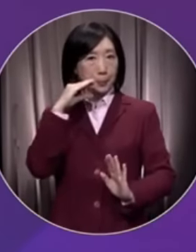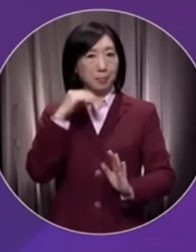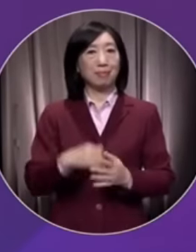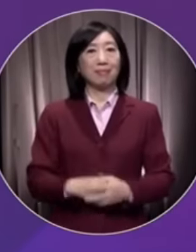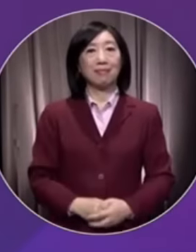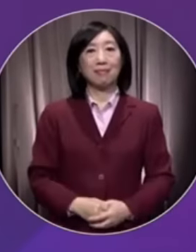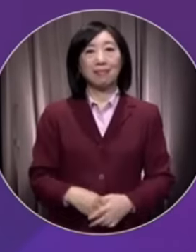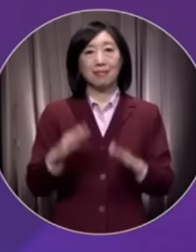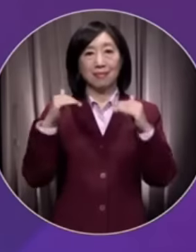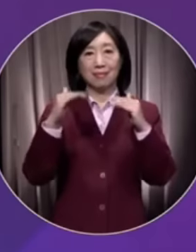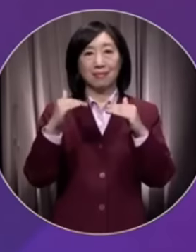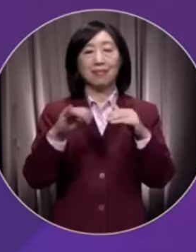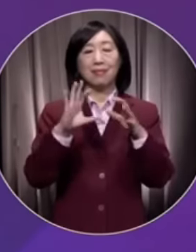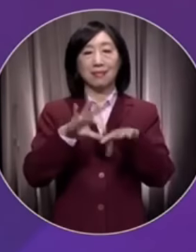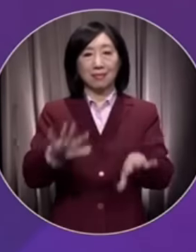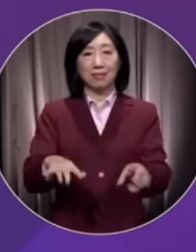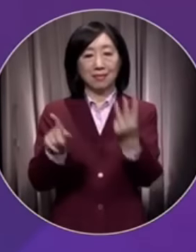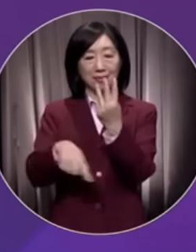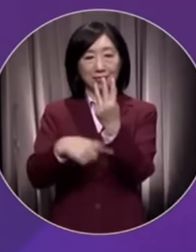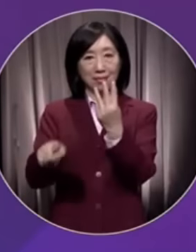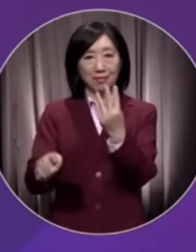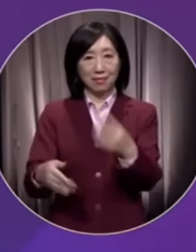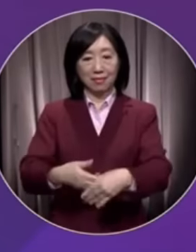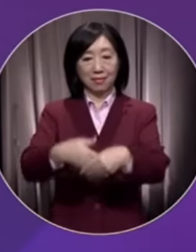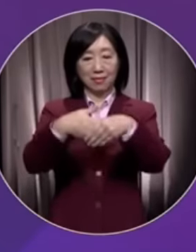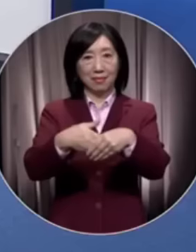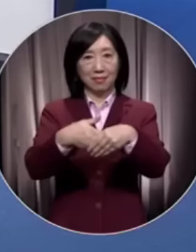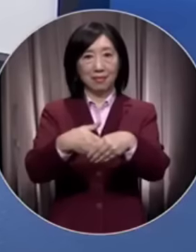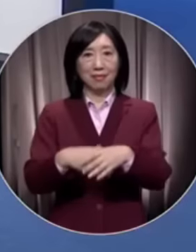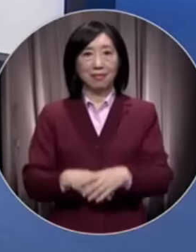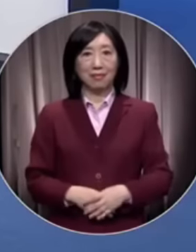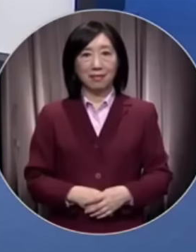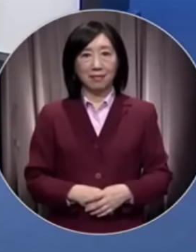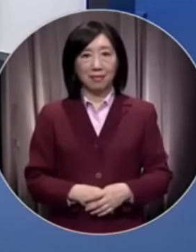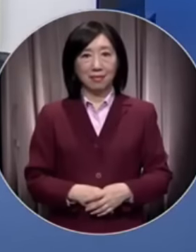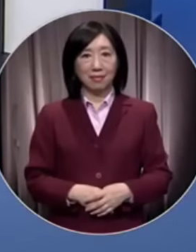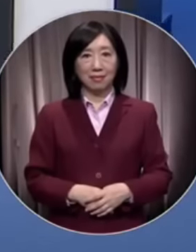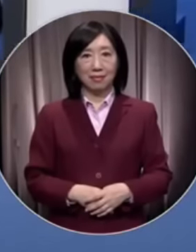三位候选人到台前相互的握手致意，请。